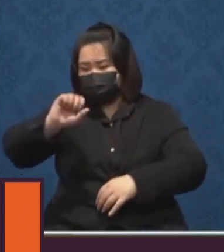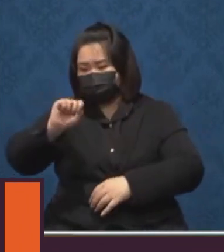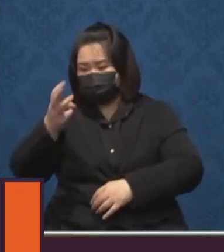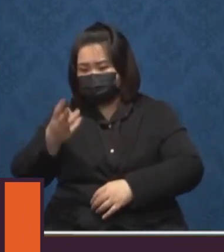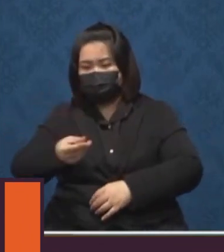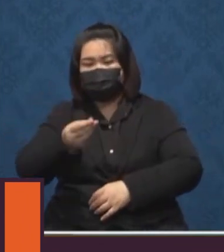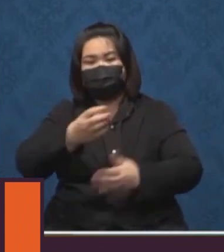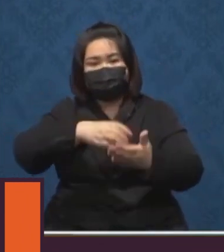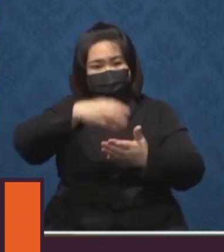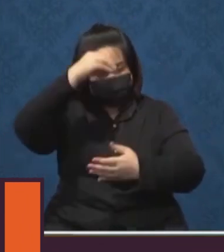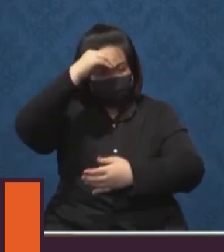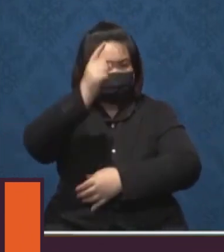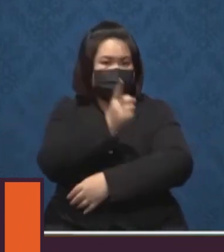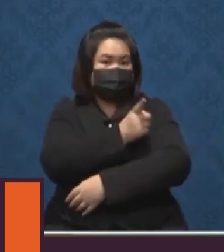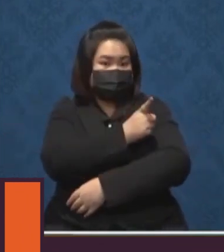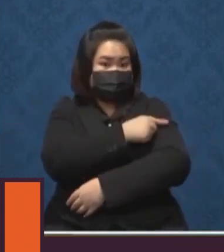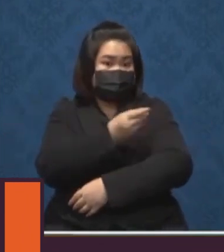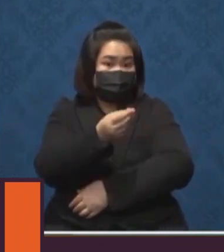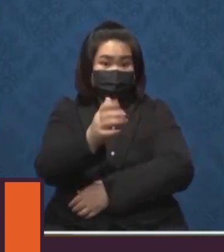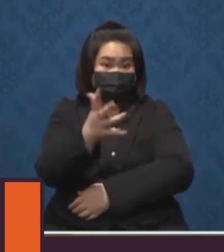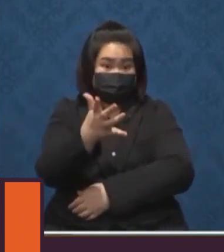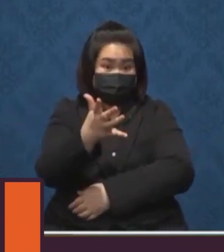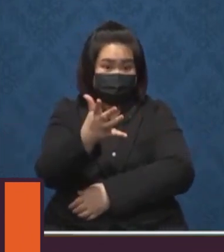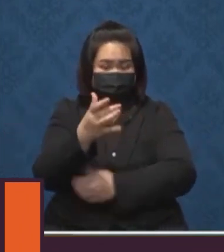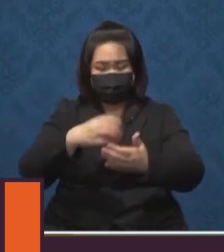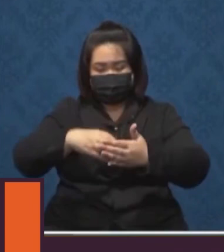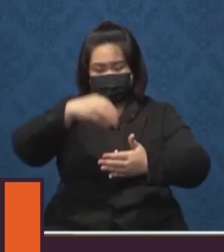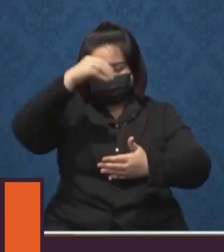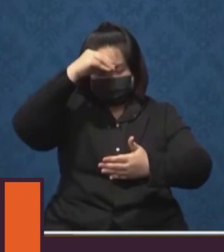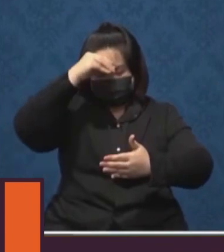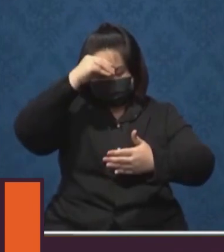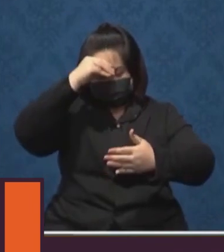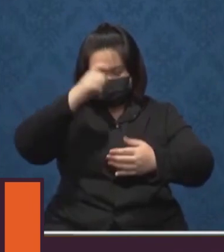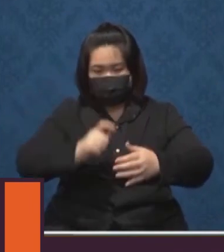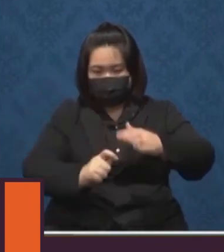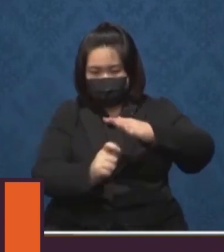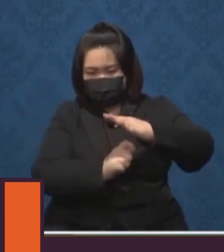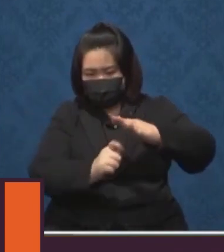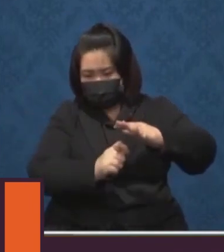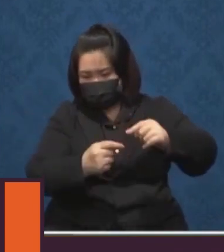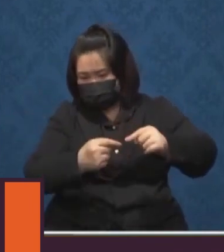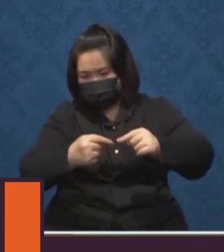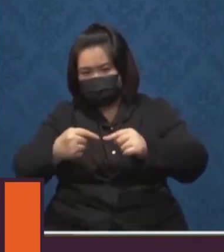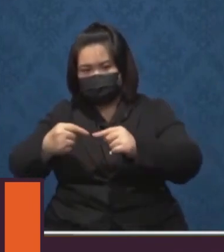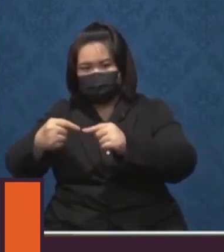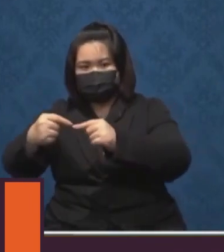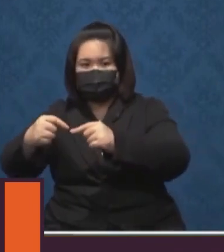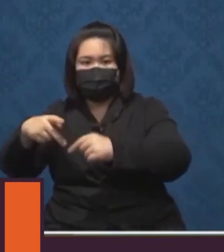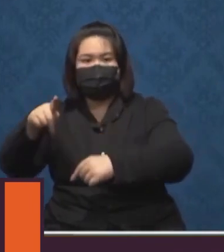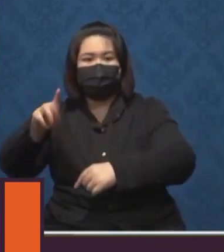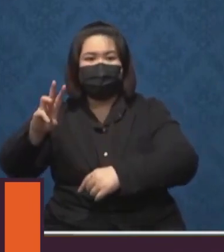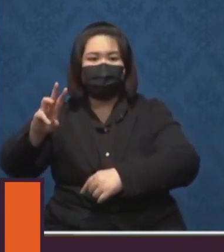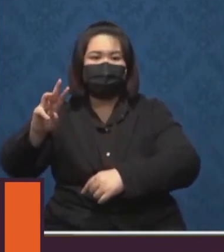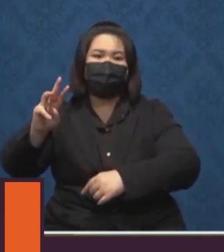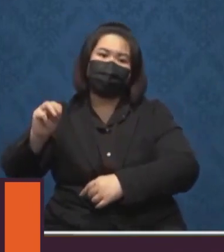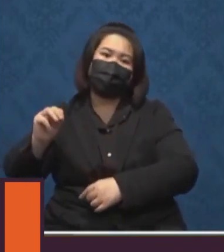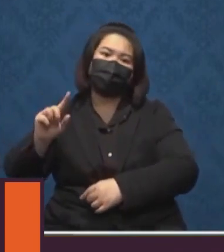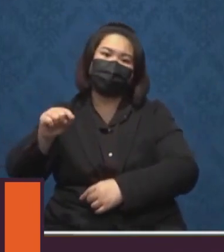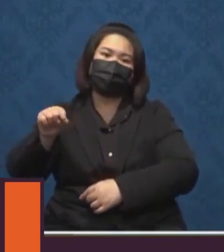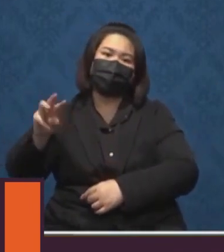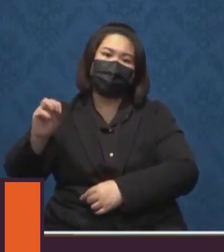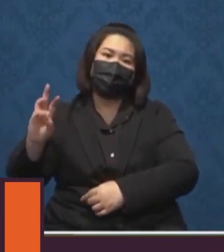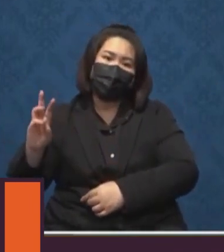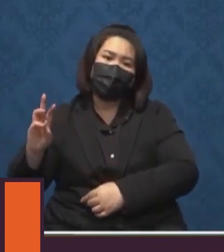งปริญญาตรีได้และการศึกษาขั้นพื้นฐานยังมีค่าใช้จ่ายแฝงมากมายที่รัฐไม่สามารถมอบให้กับนักเรียนนักศึกษา